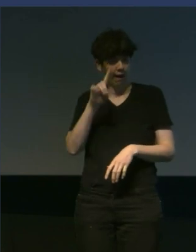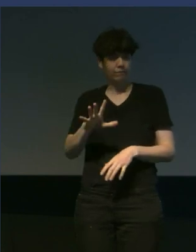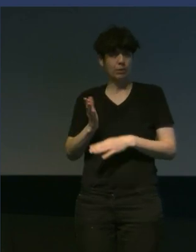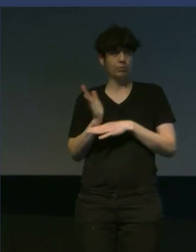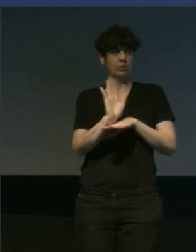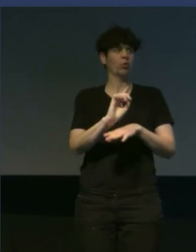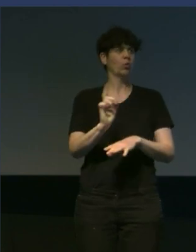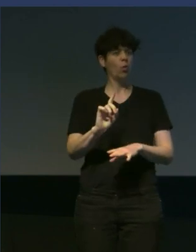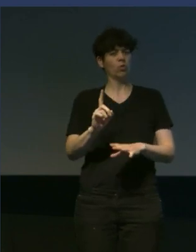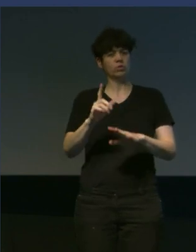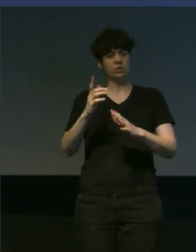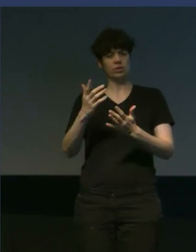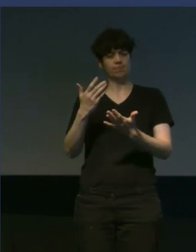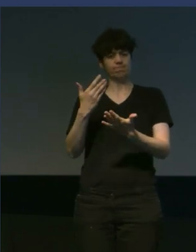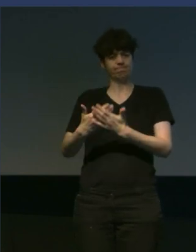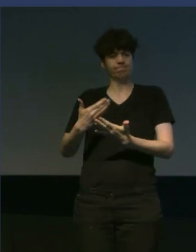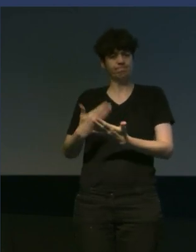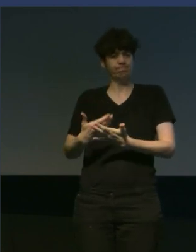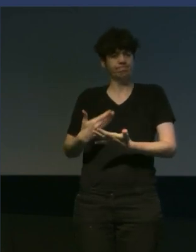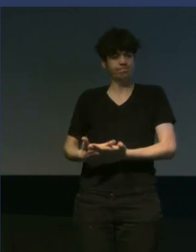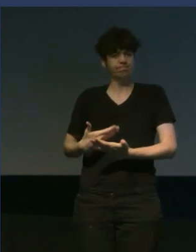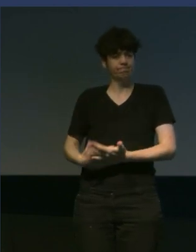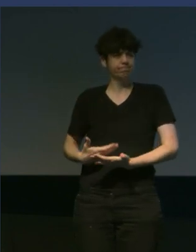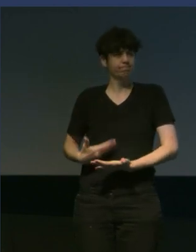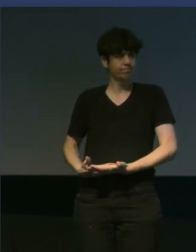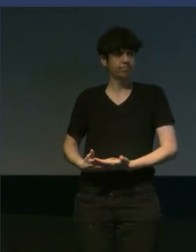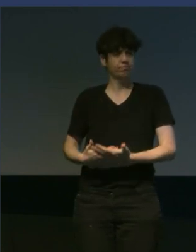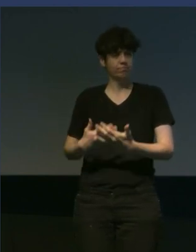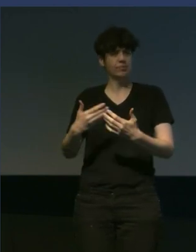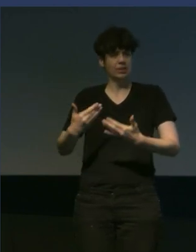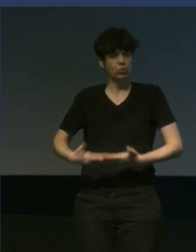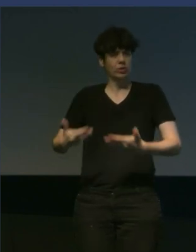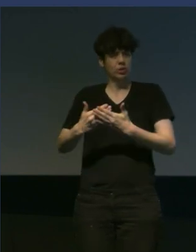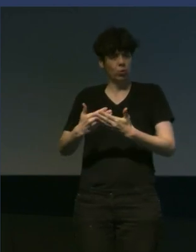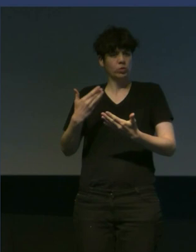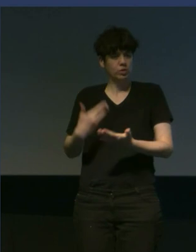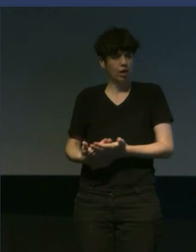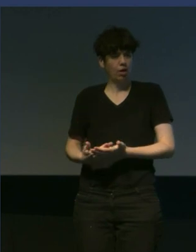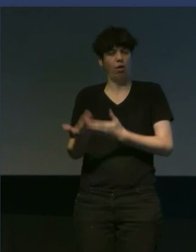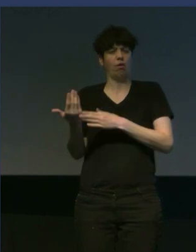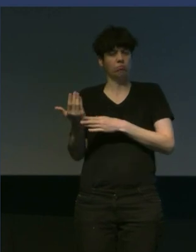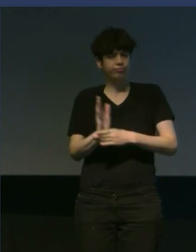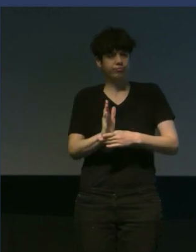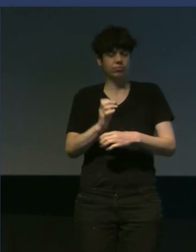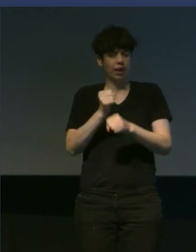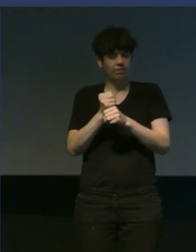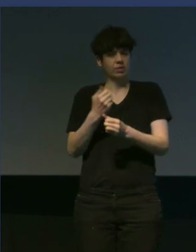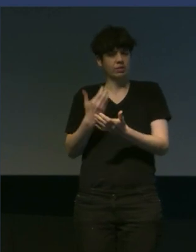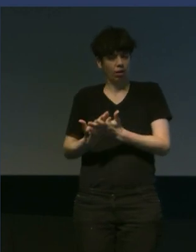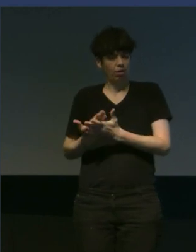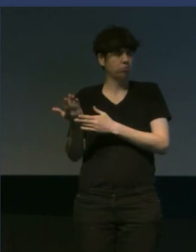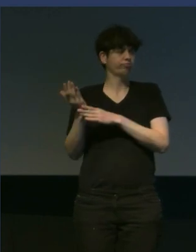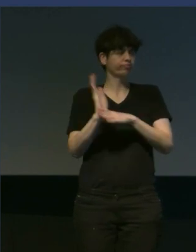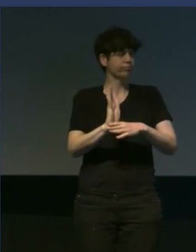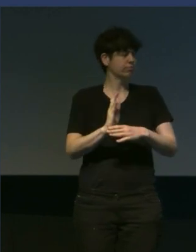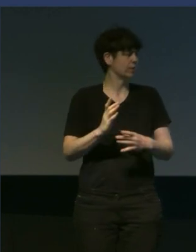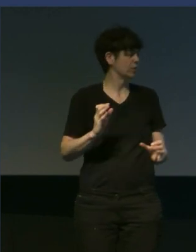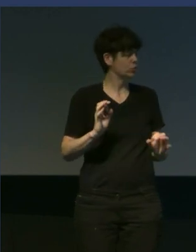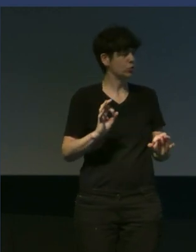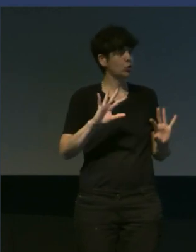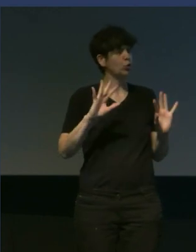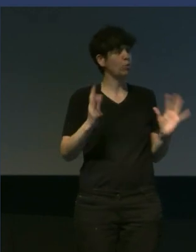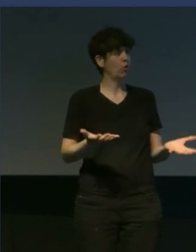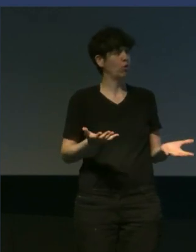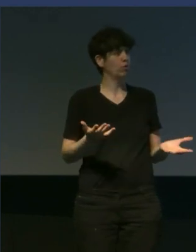donc, c'est factuel, des faits sur lesquels ils travaillent. Justement, comment